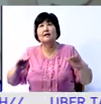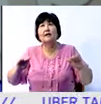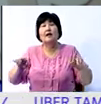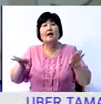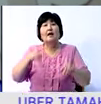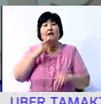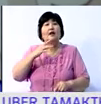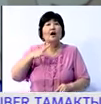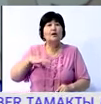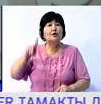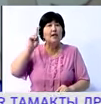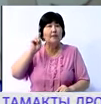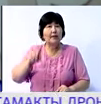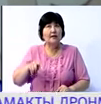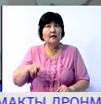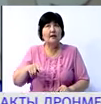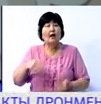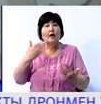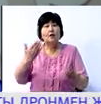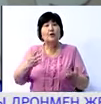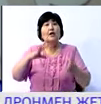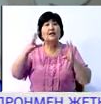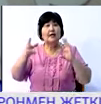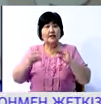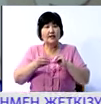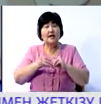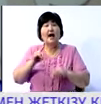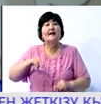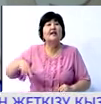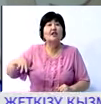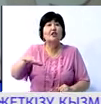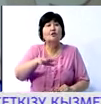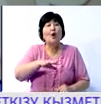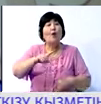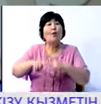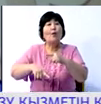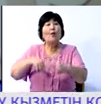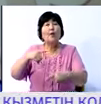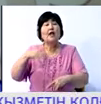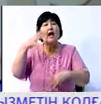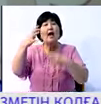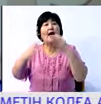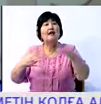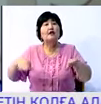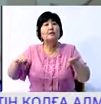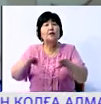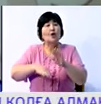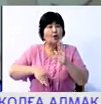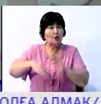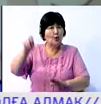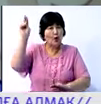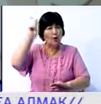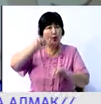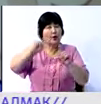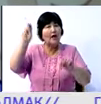білді. Ал соның нәтижесінде республика одан қалды әлем деңгейіндегі жоғары